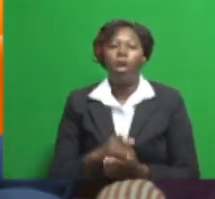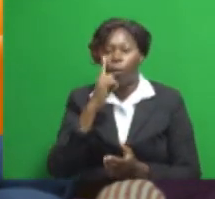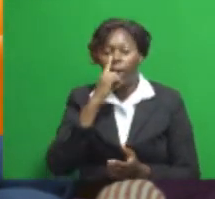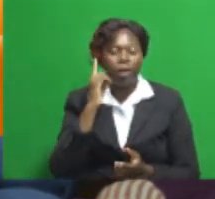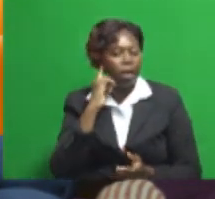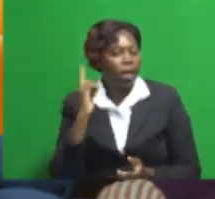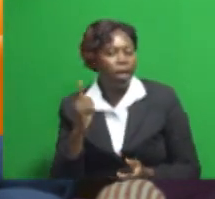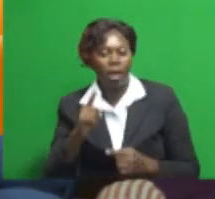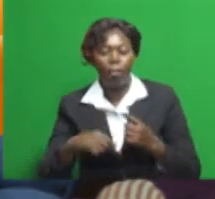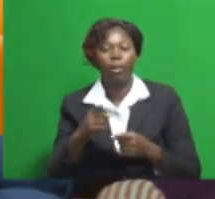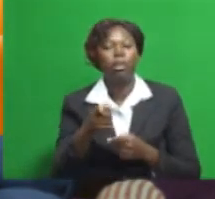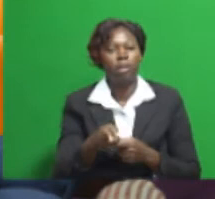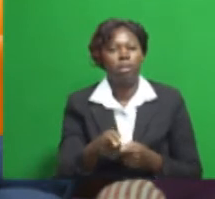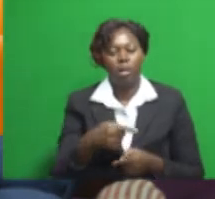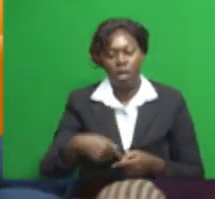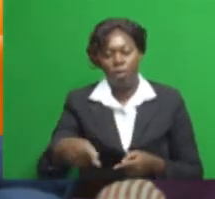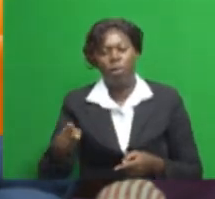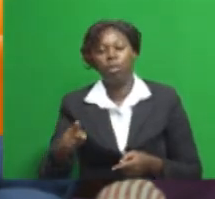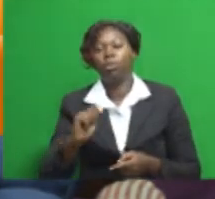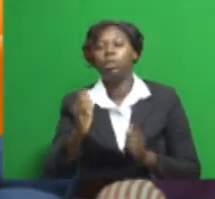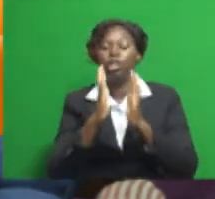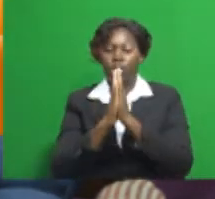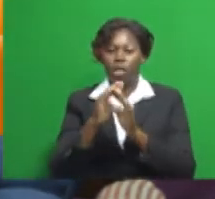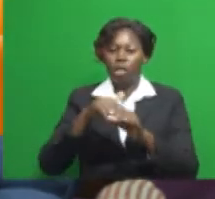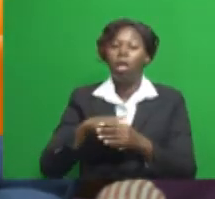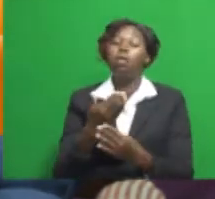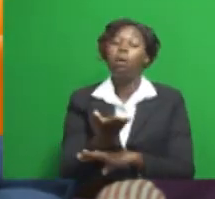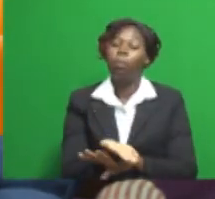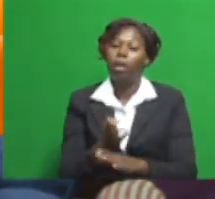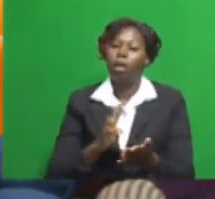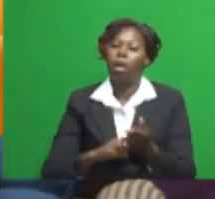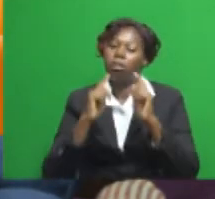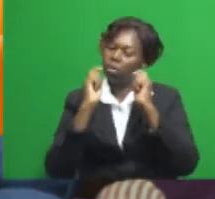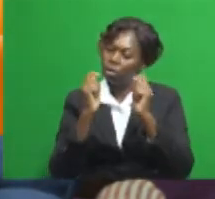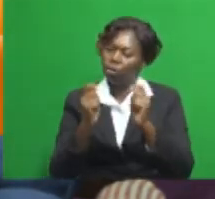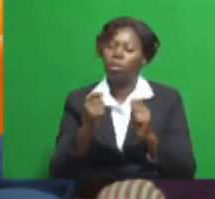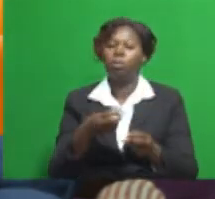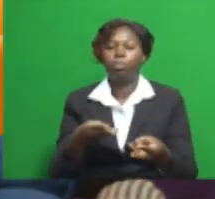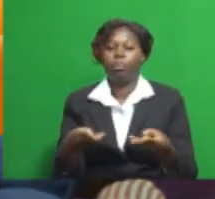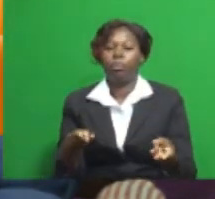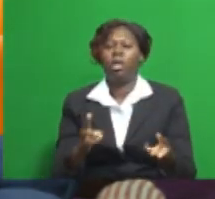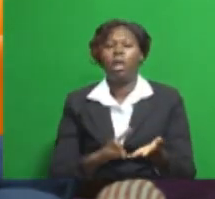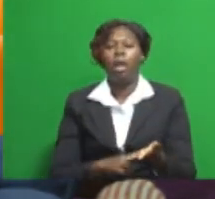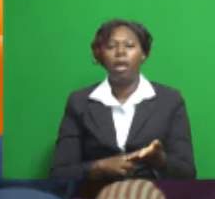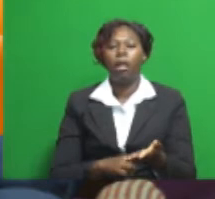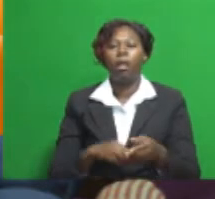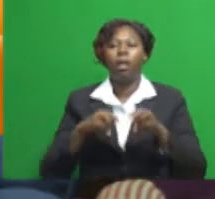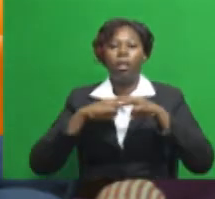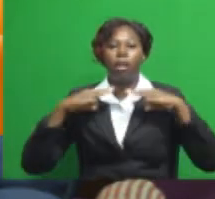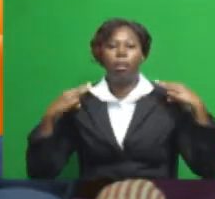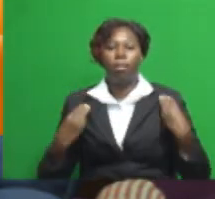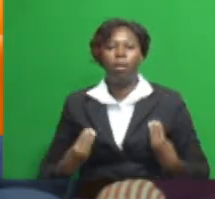mutemberi mangwanani vakadzidzisa zvino muprisita mukuru navaiva naye vakasvika